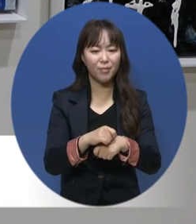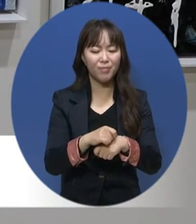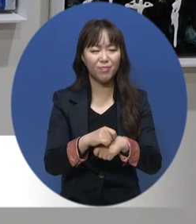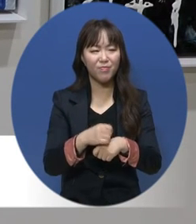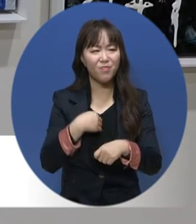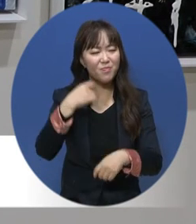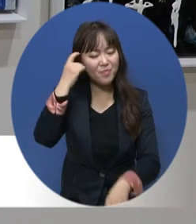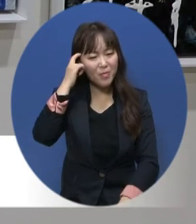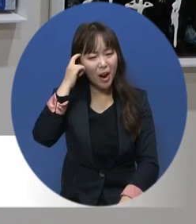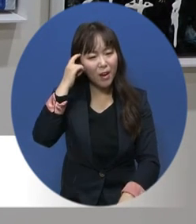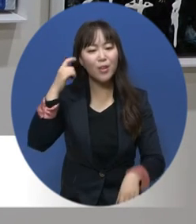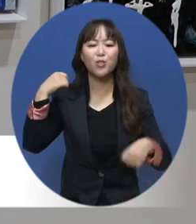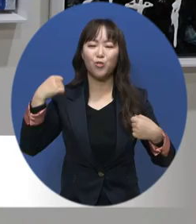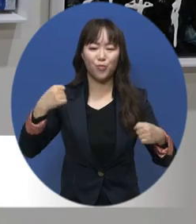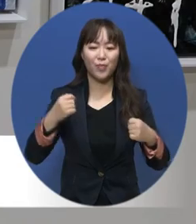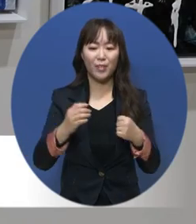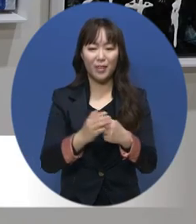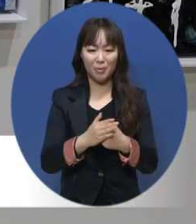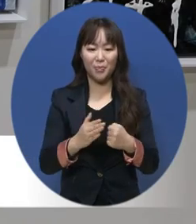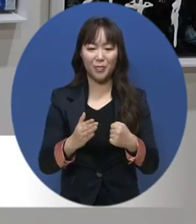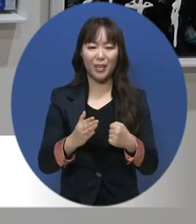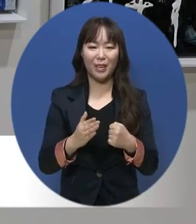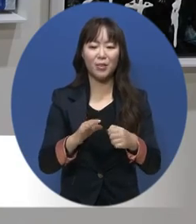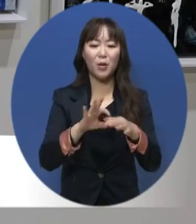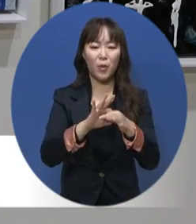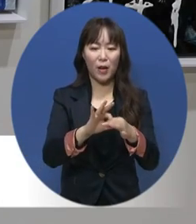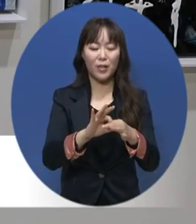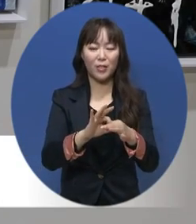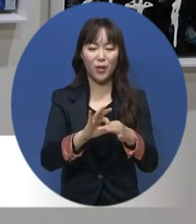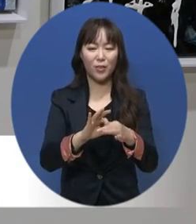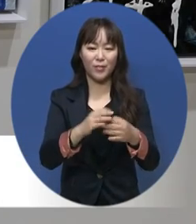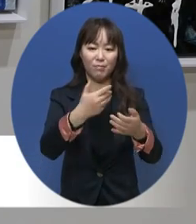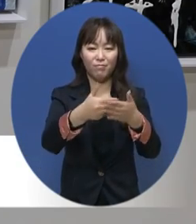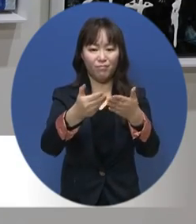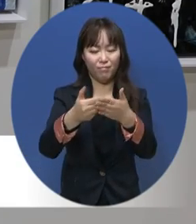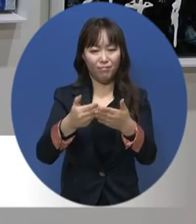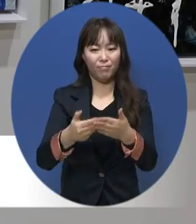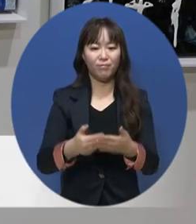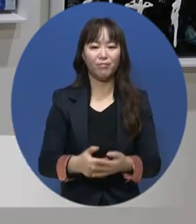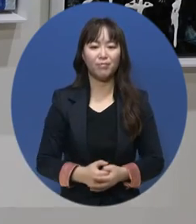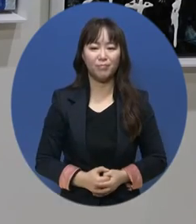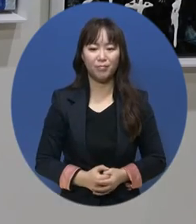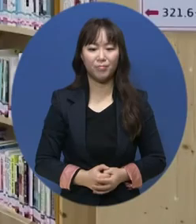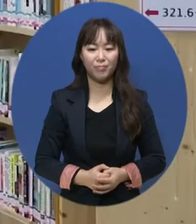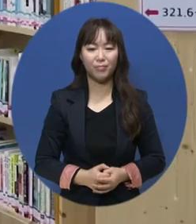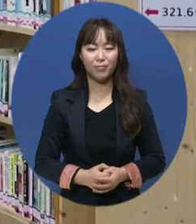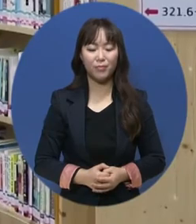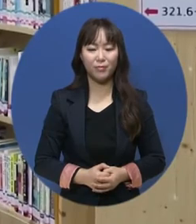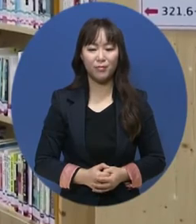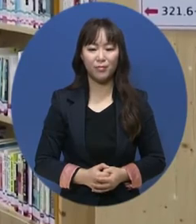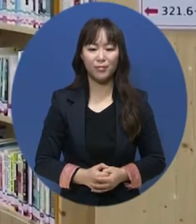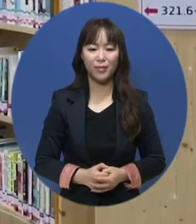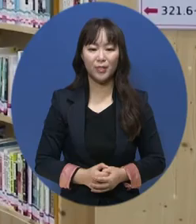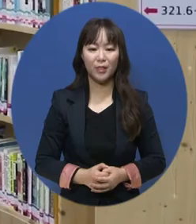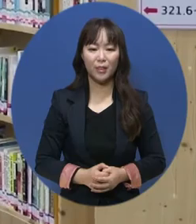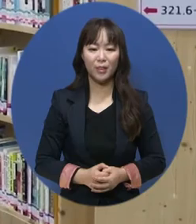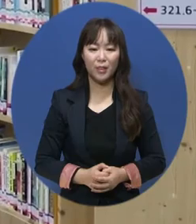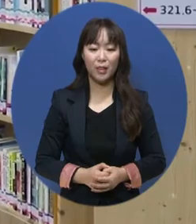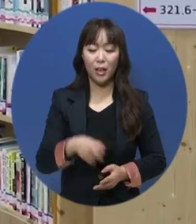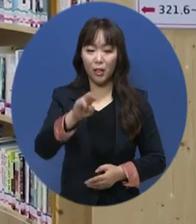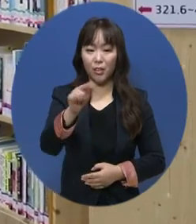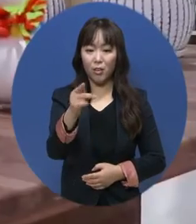와닿는 그런 취미라서 네, 그 춤에 대해서 작업을 하게 됐어요. 갤러리